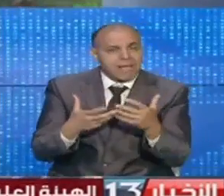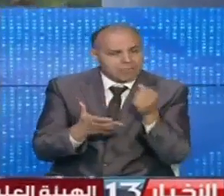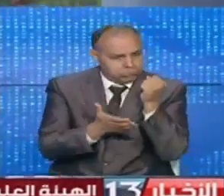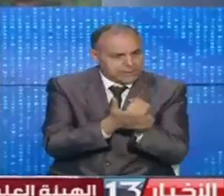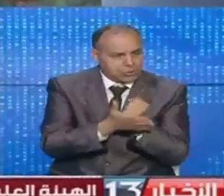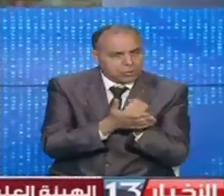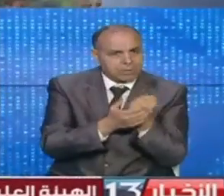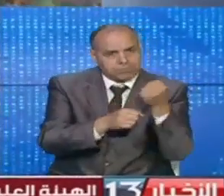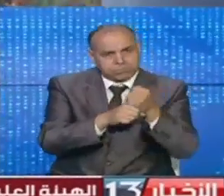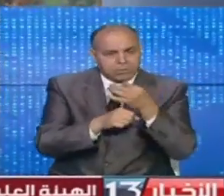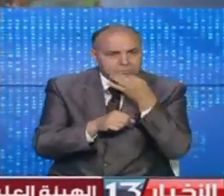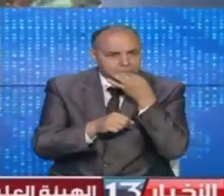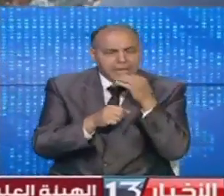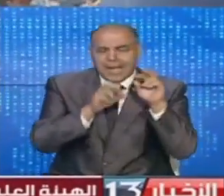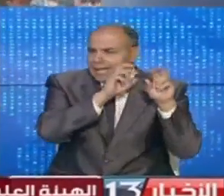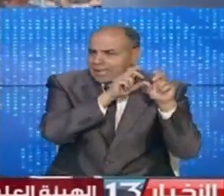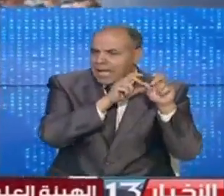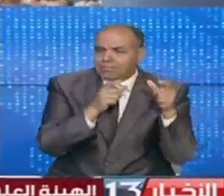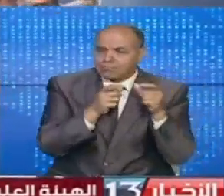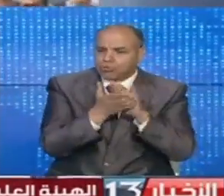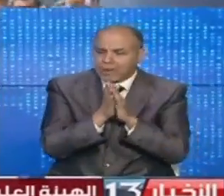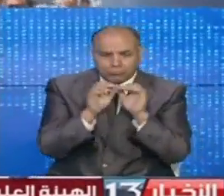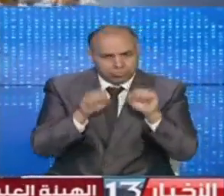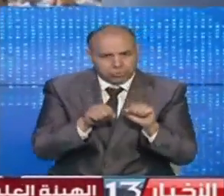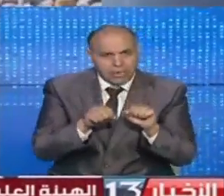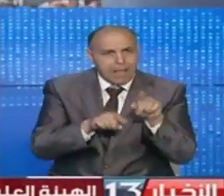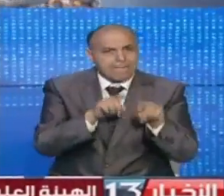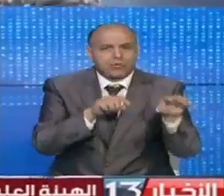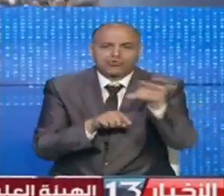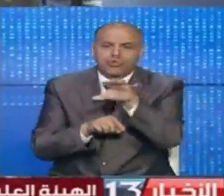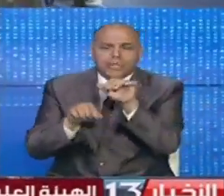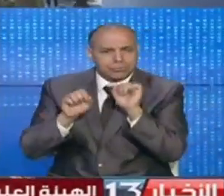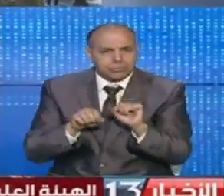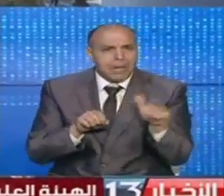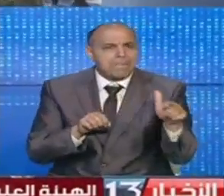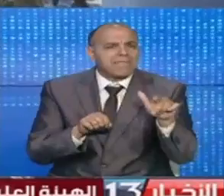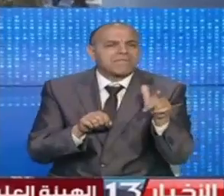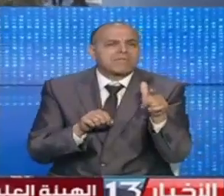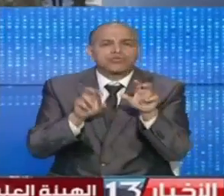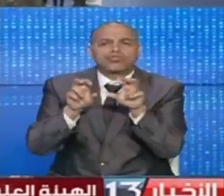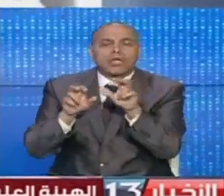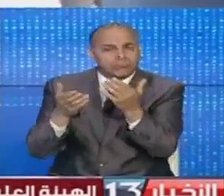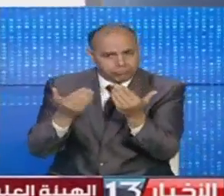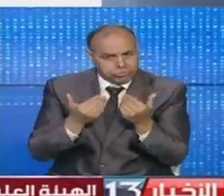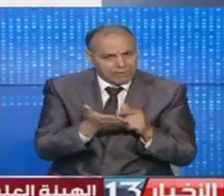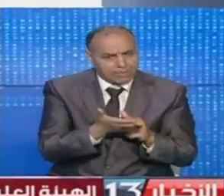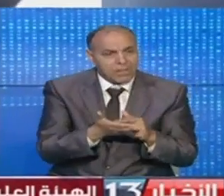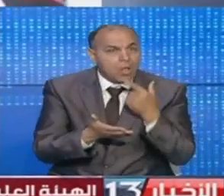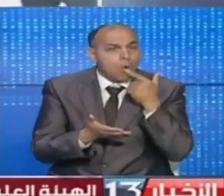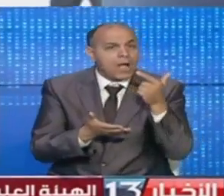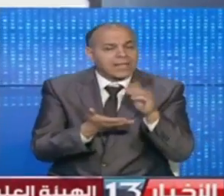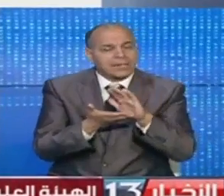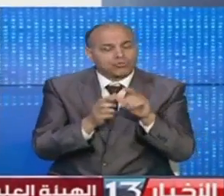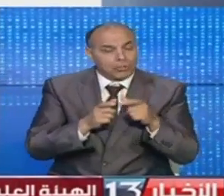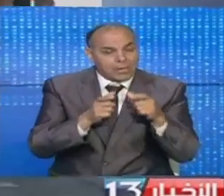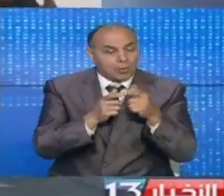إجازات إحداث واستغلال قنوات إذاعية جمعياتية لبعض الجهات التي لا توجد بها إذاعات جمعياتية. وبينت الهيئة